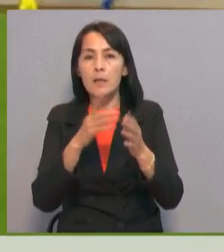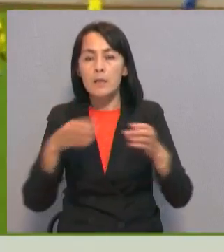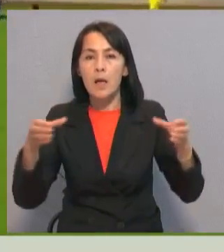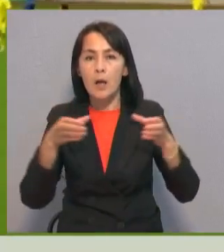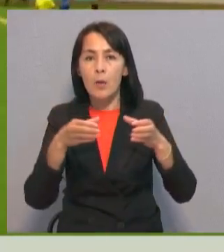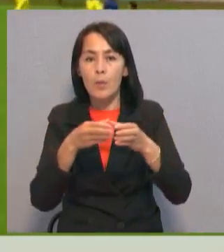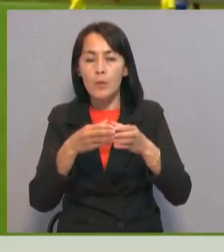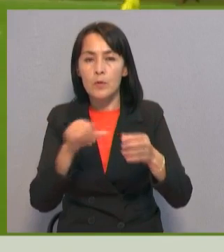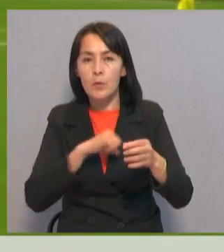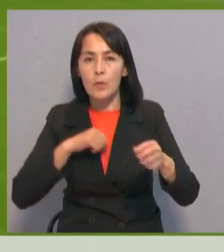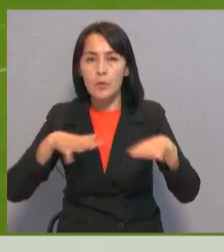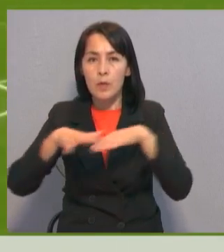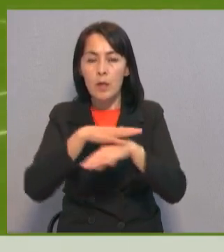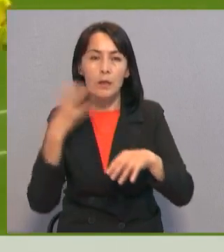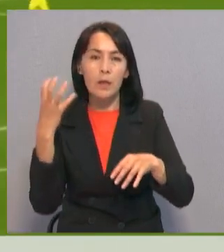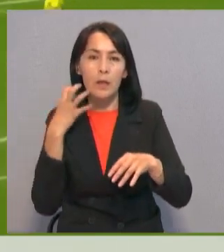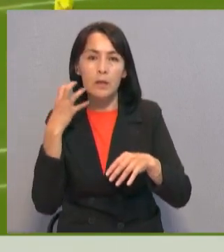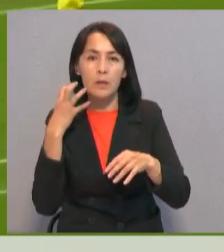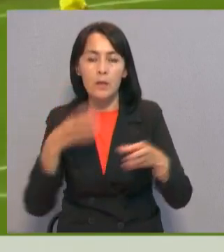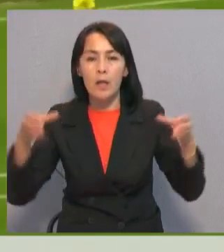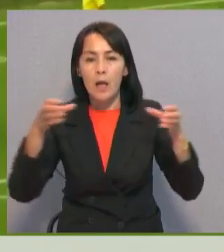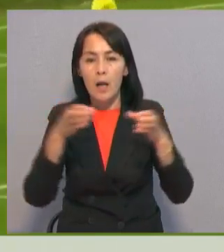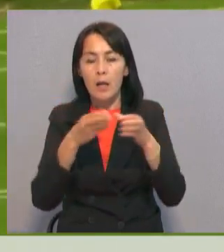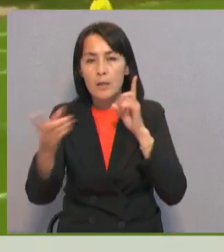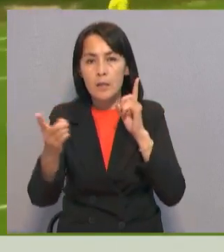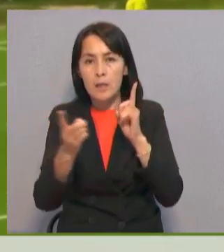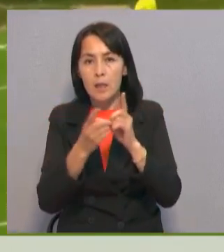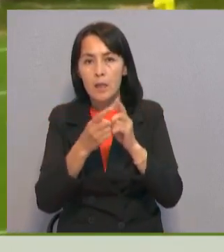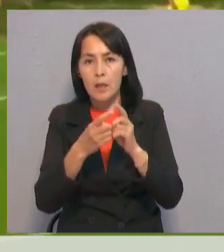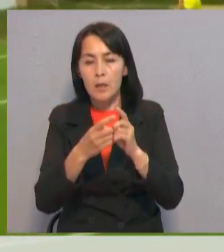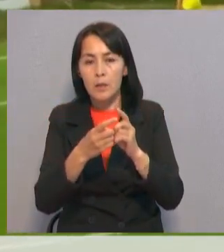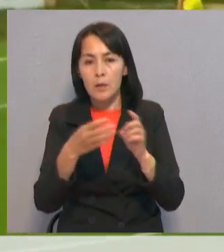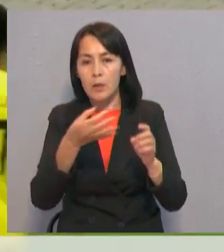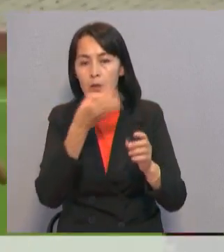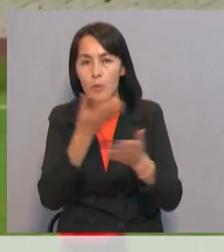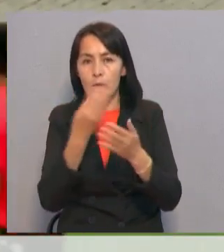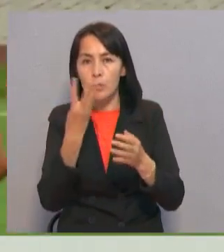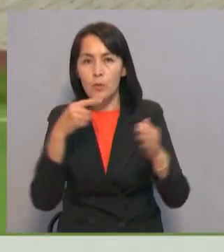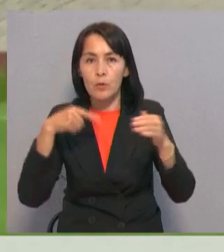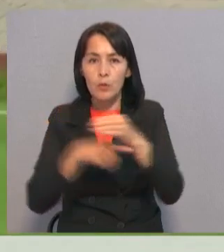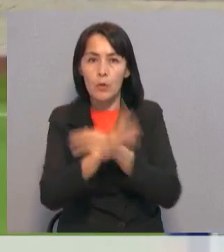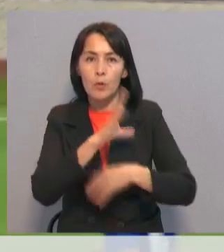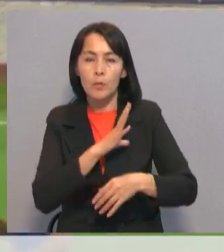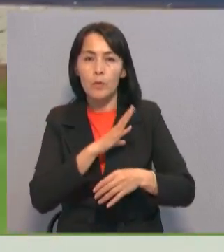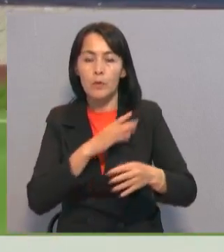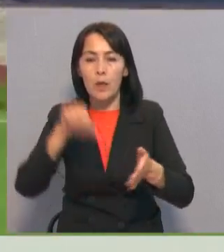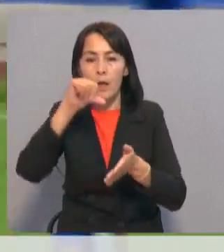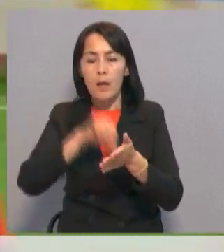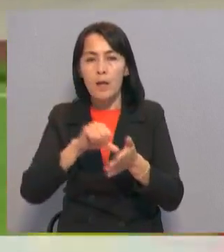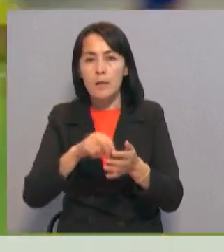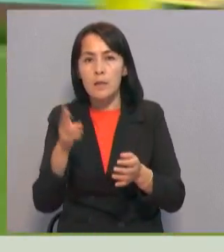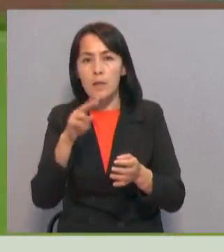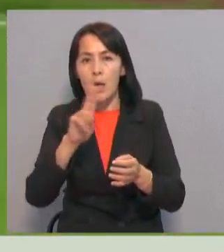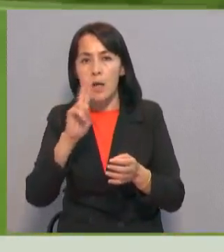футбол командасы өз алаңында Қызылорданың Қайсар жас командасын қабылдап, жауапсыз 4 гол салды. Құрама сапында өнер көрсетіп жатқан